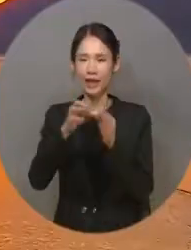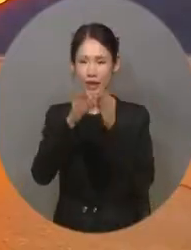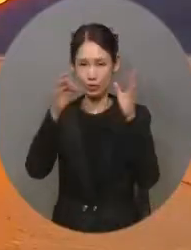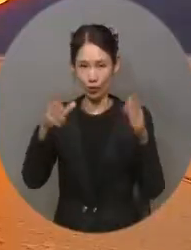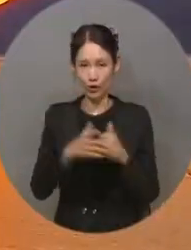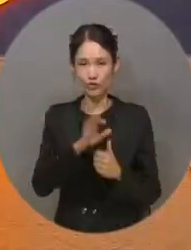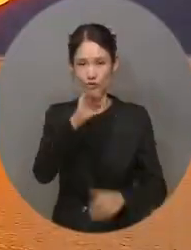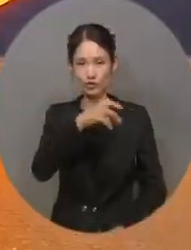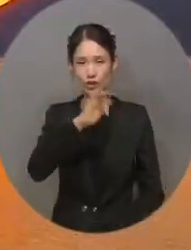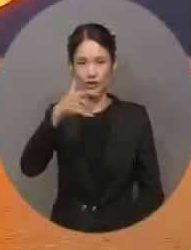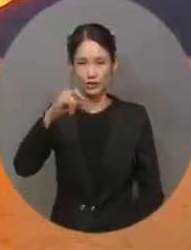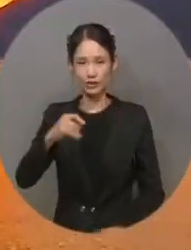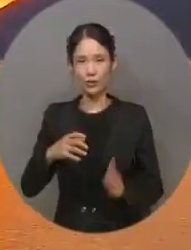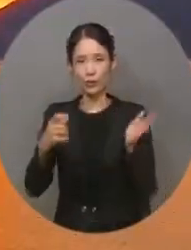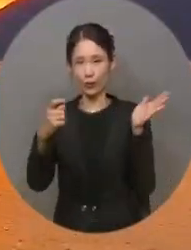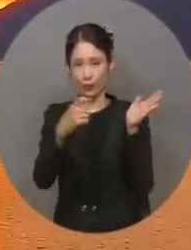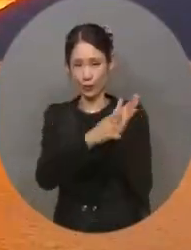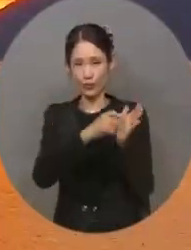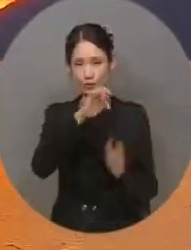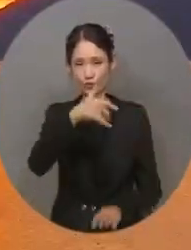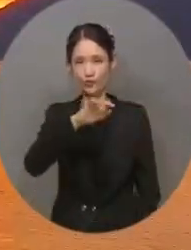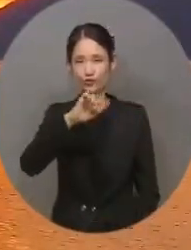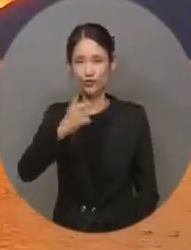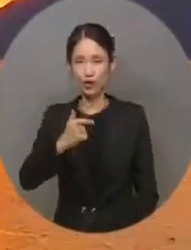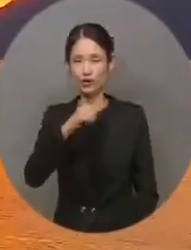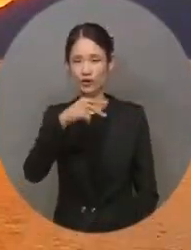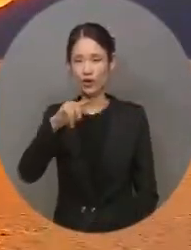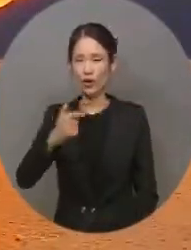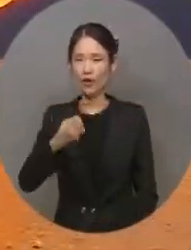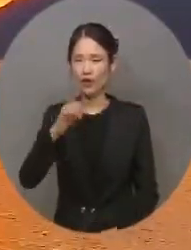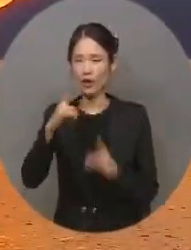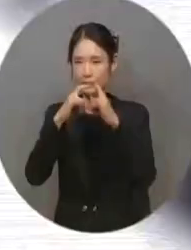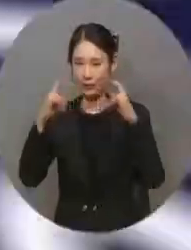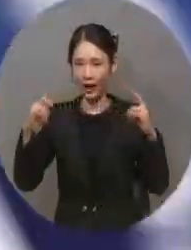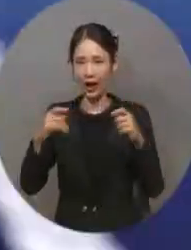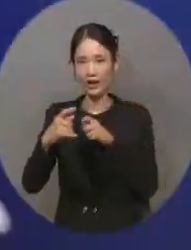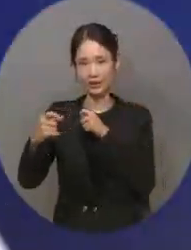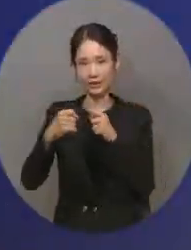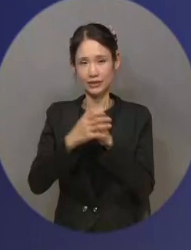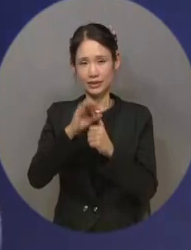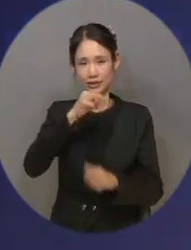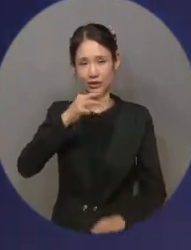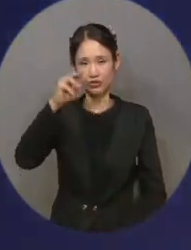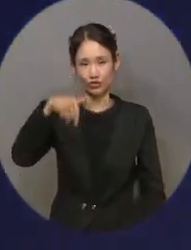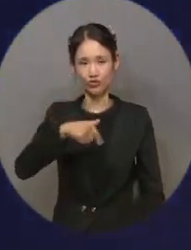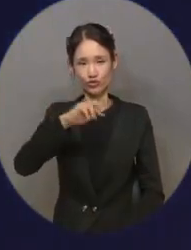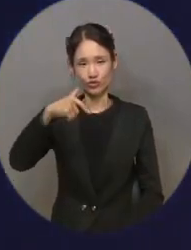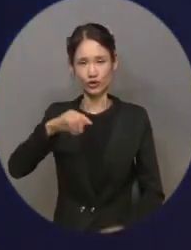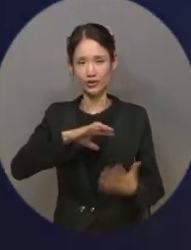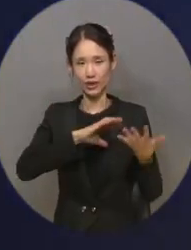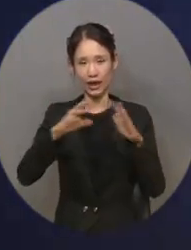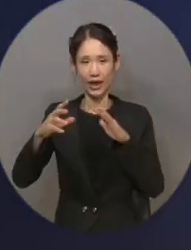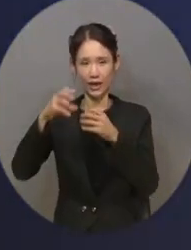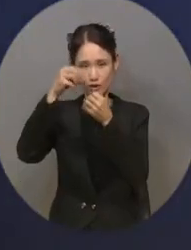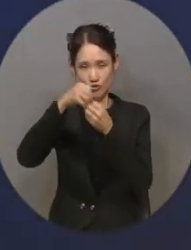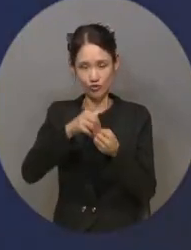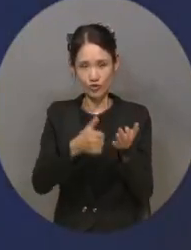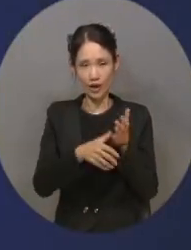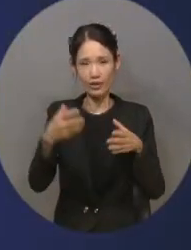유네스코 세계유산인 순천망과 서남사 일원에서 인류 순천 세계유산을 담다라는